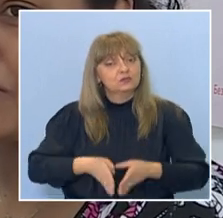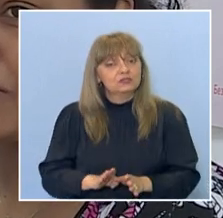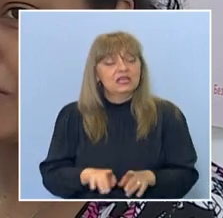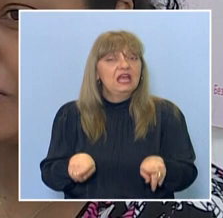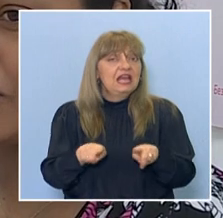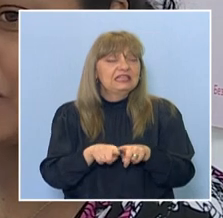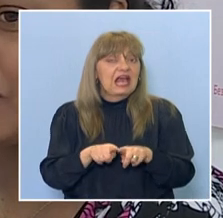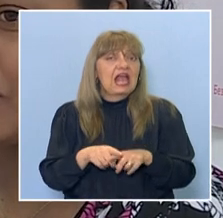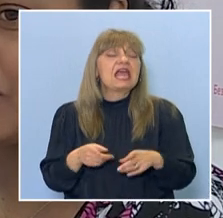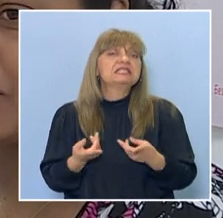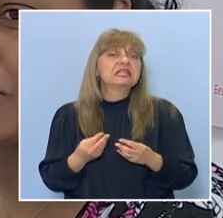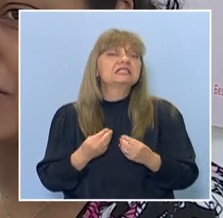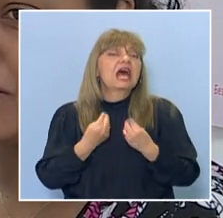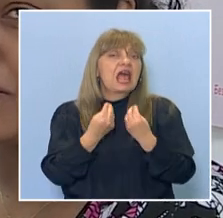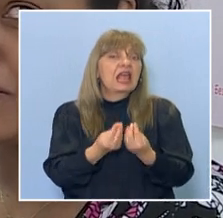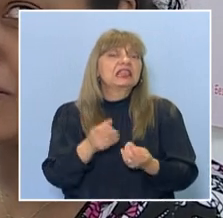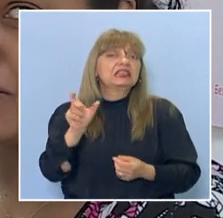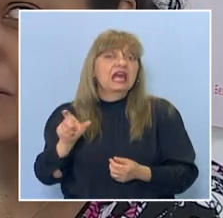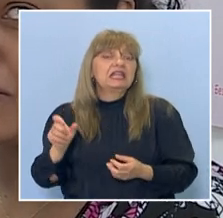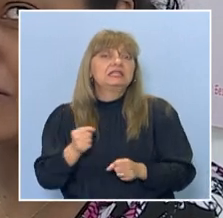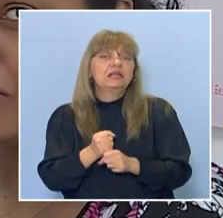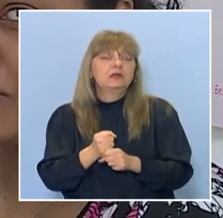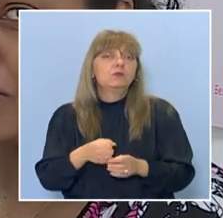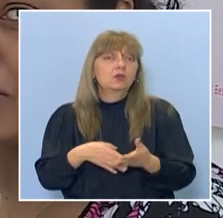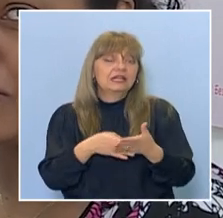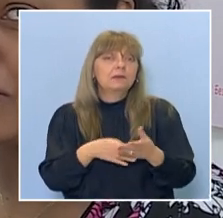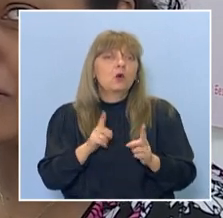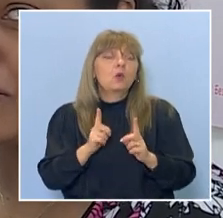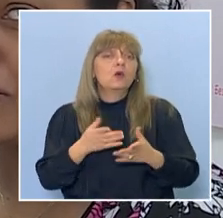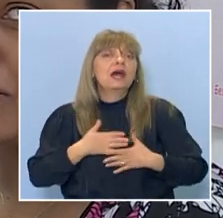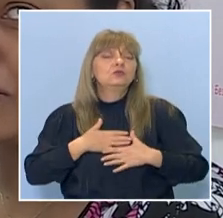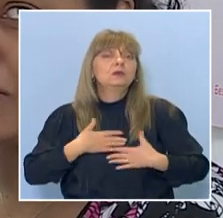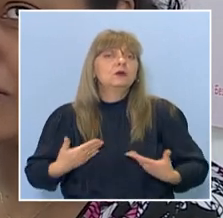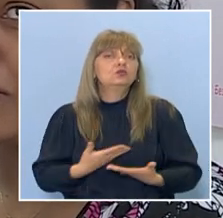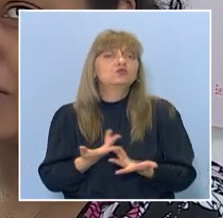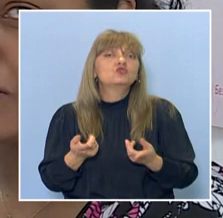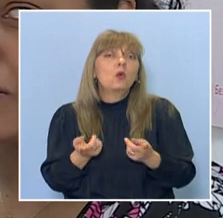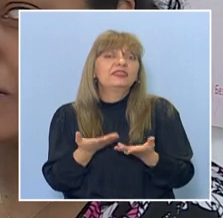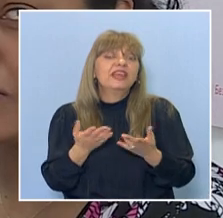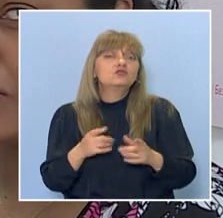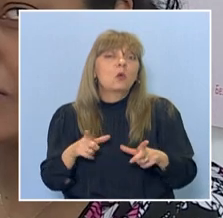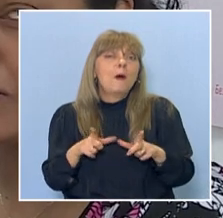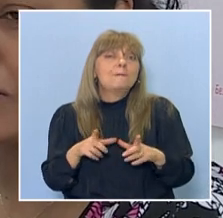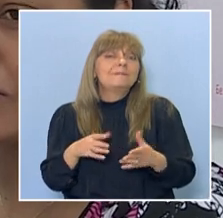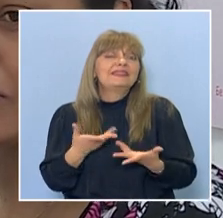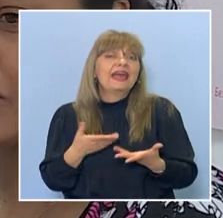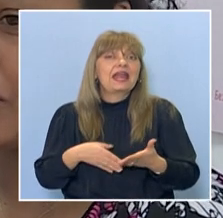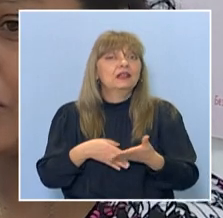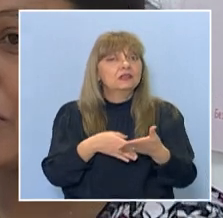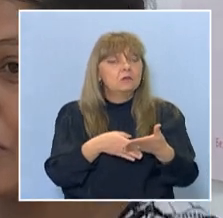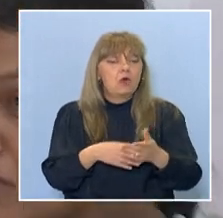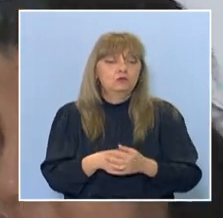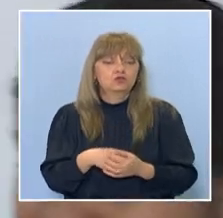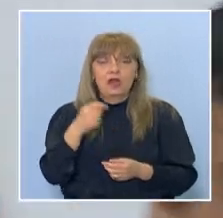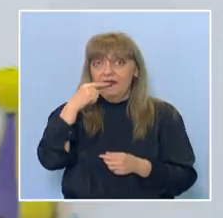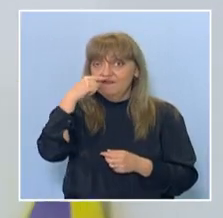с дарители работим и по подкрепа, когато имат нужда от някакви материални помощи. Но по-важното е, че